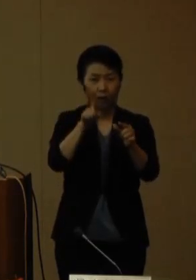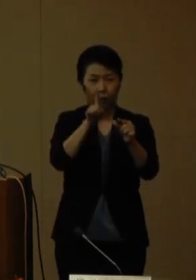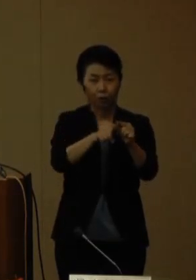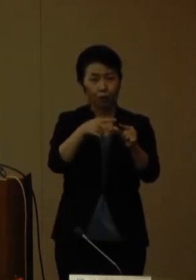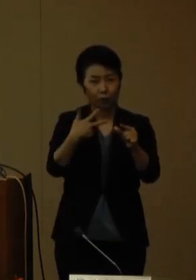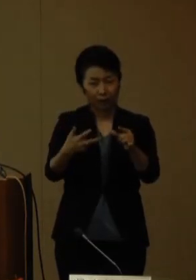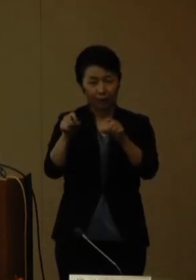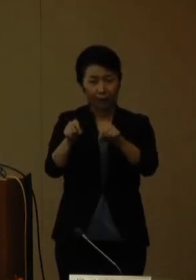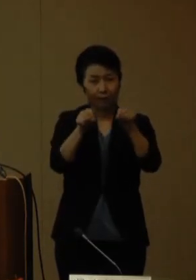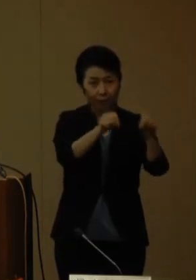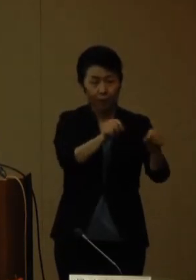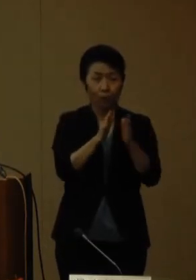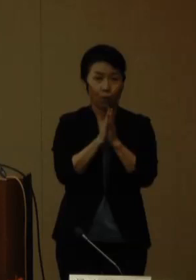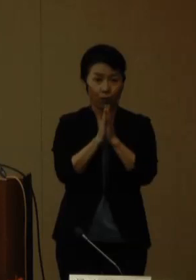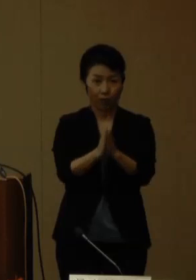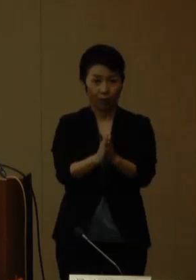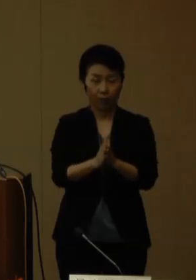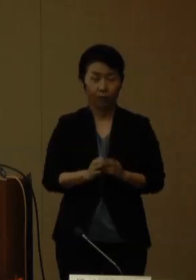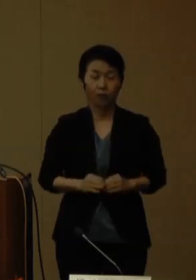します。